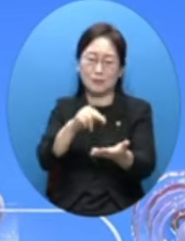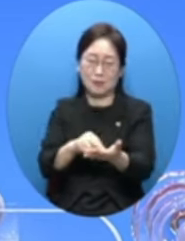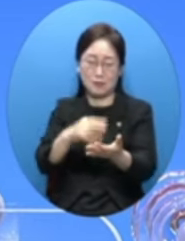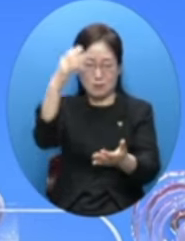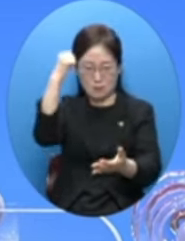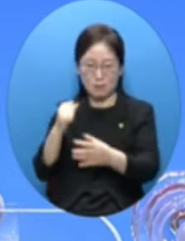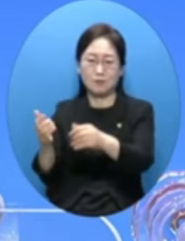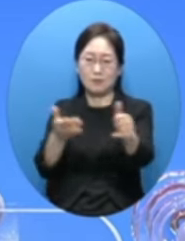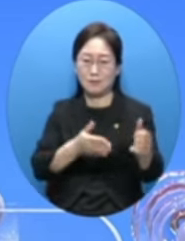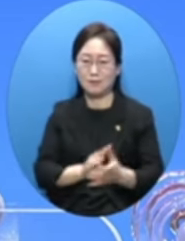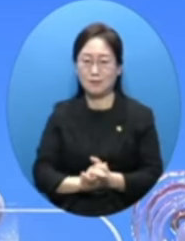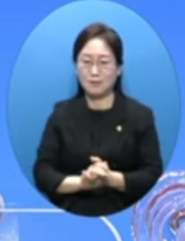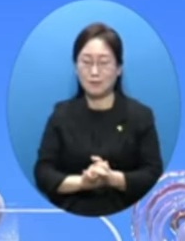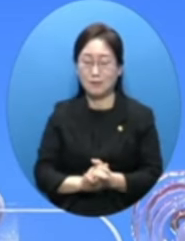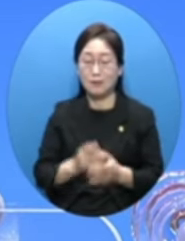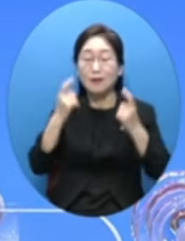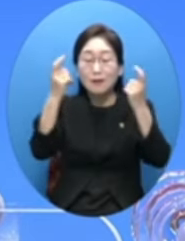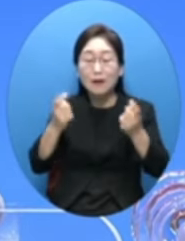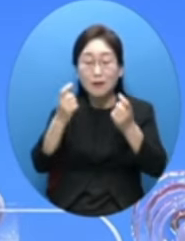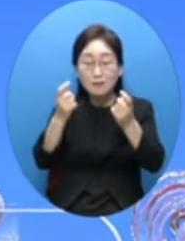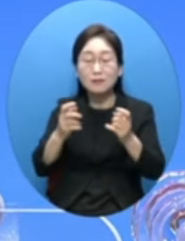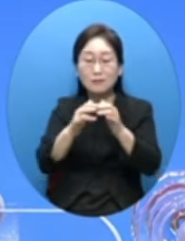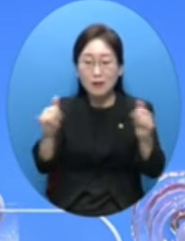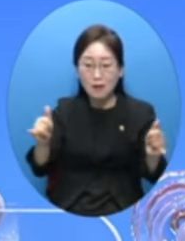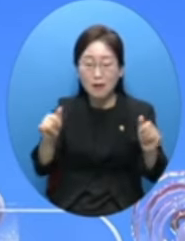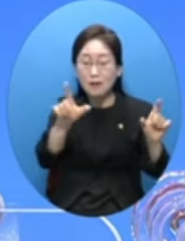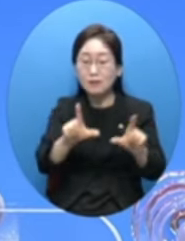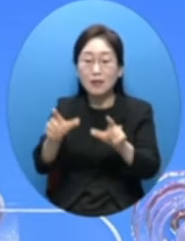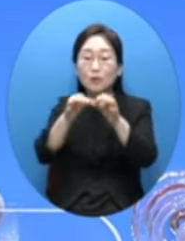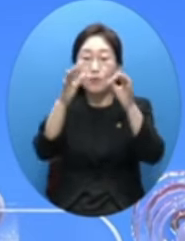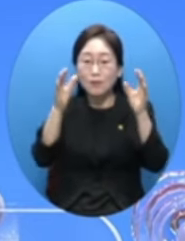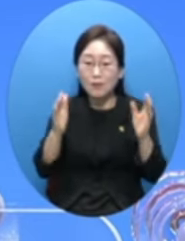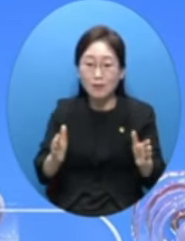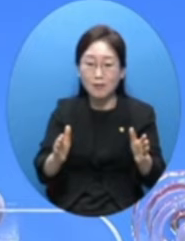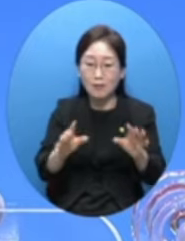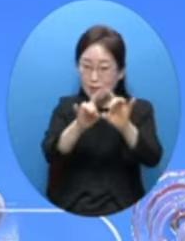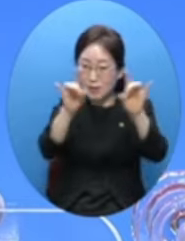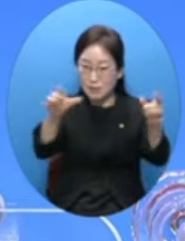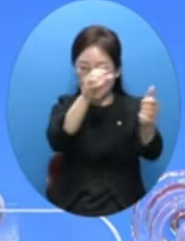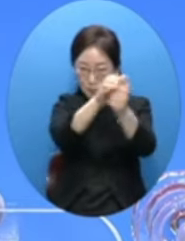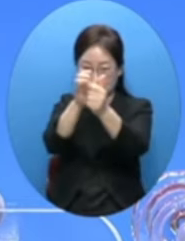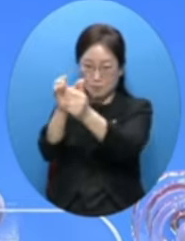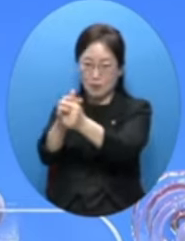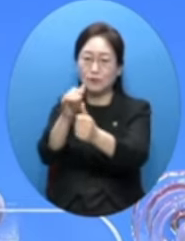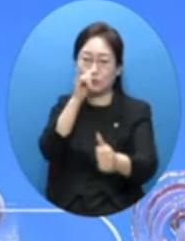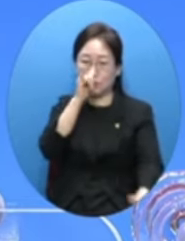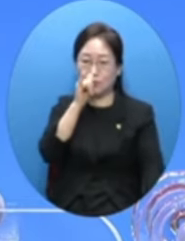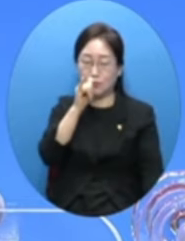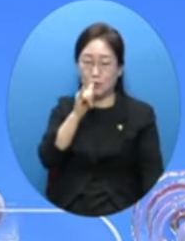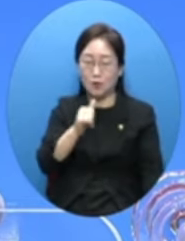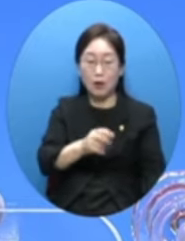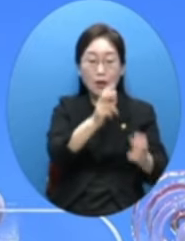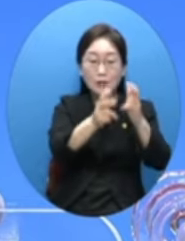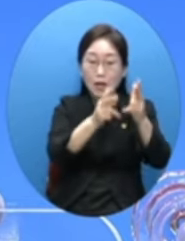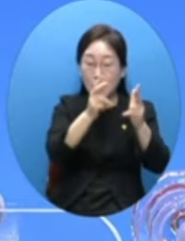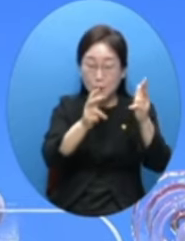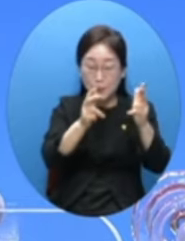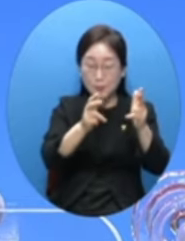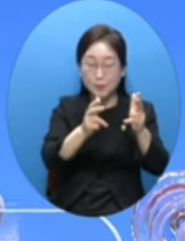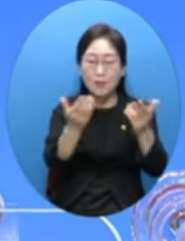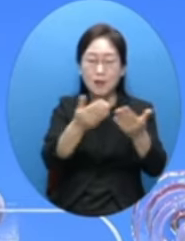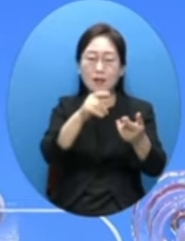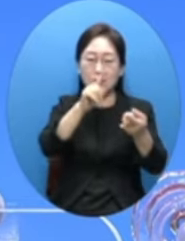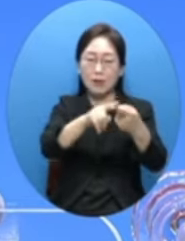바랍니다. 나그네길의 인생을 사는 동안 우리의 각자에게 주신 사명이 있습니다. 사업가는